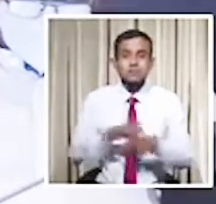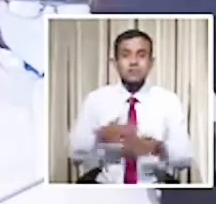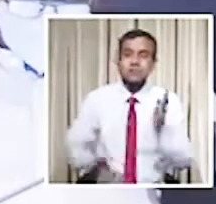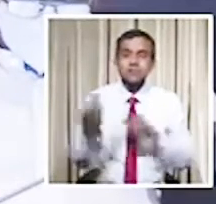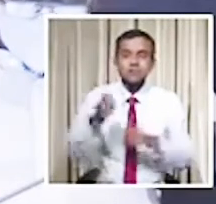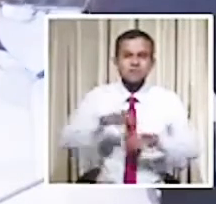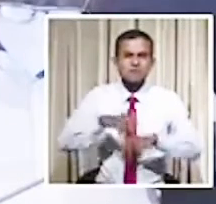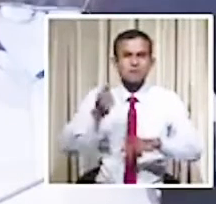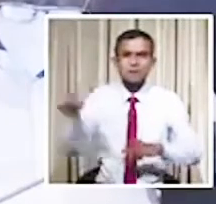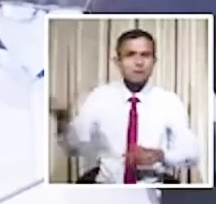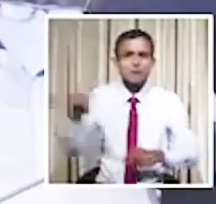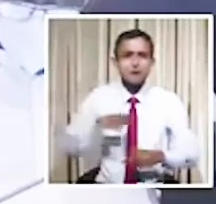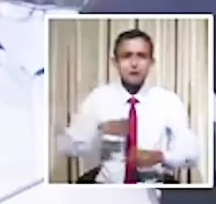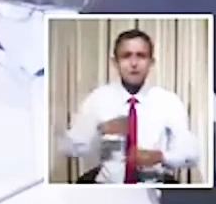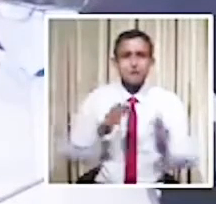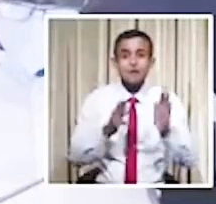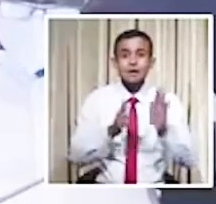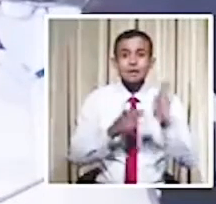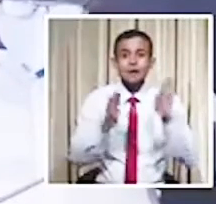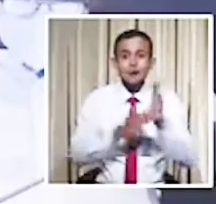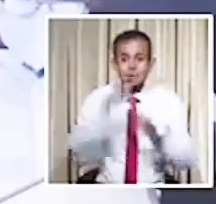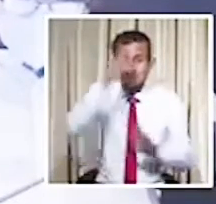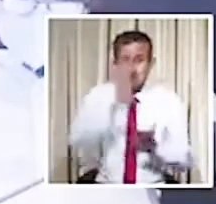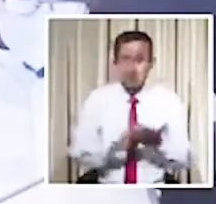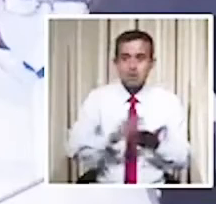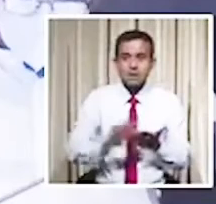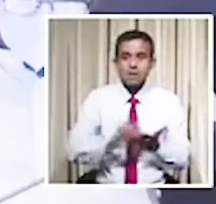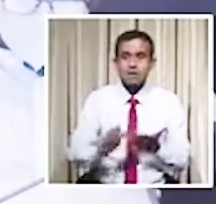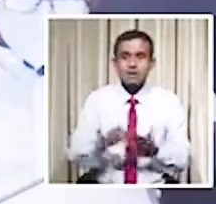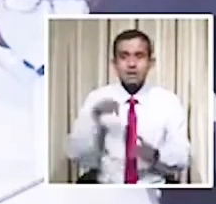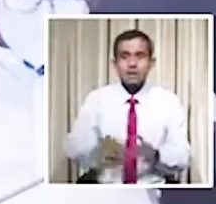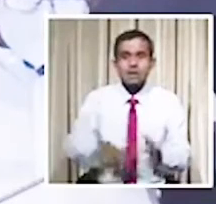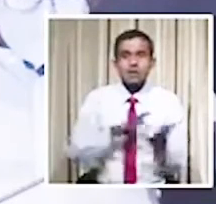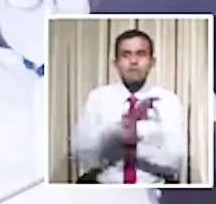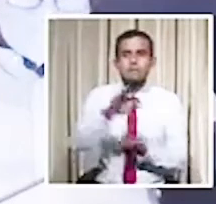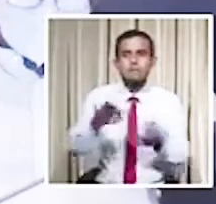அமர்வில் கலந்து கொண்டு உரையாற்றும் போதே அவர் இதனை தெரிவித்துள்ளார்.